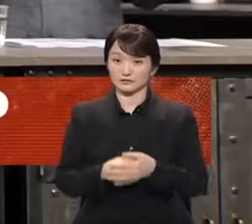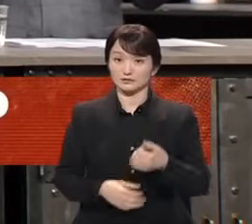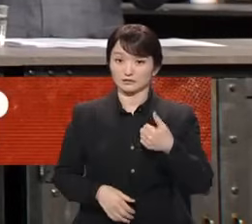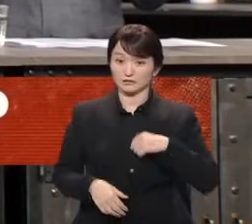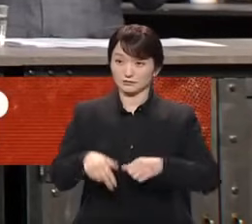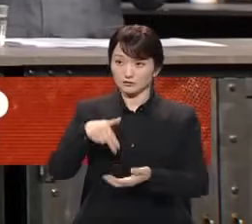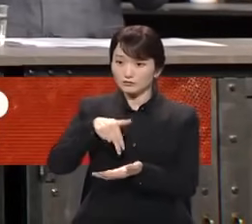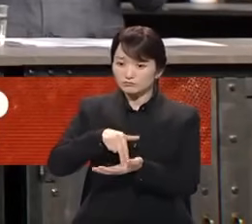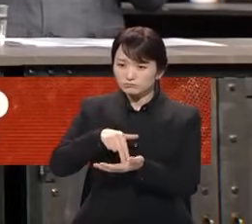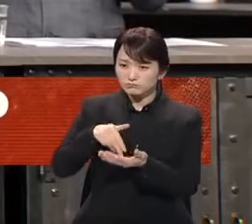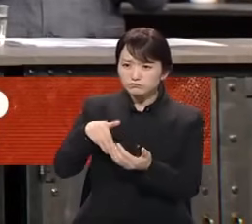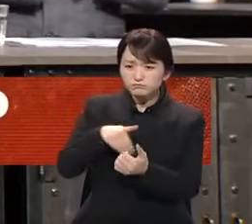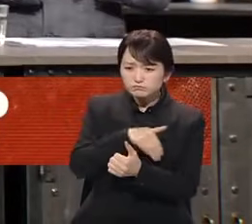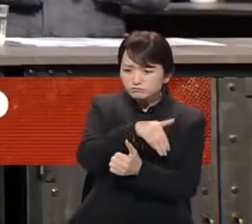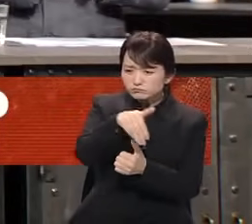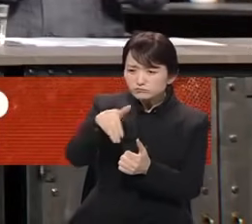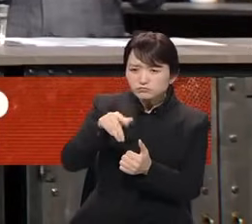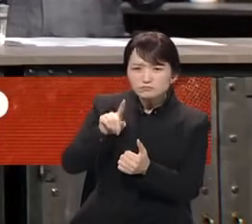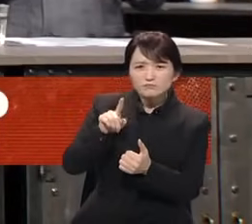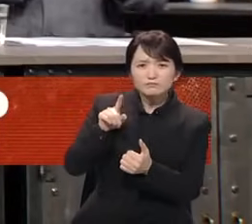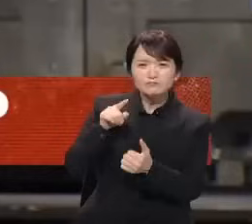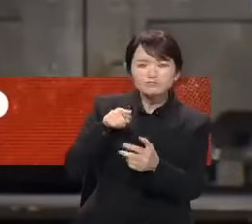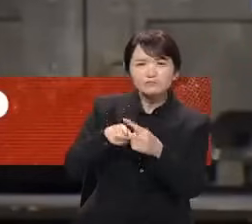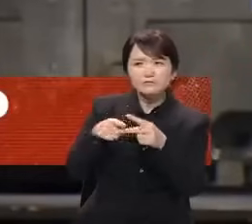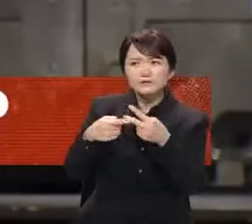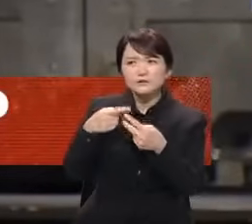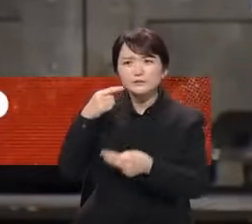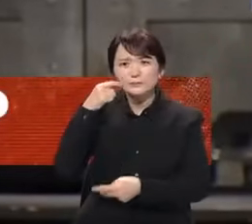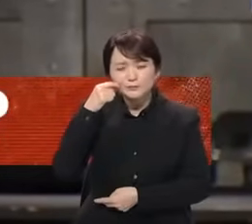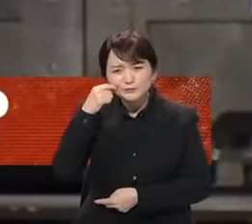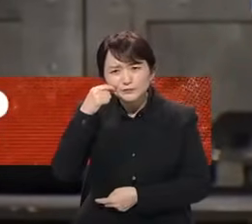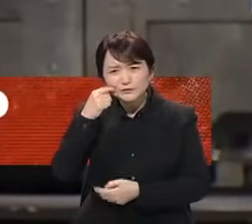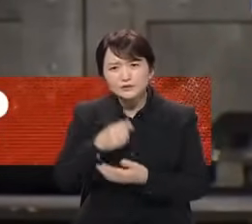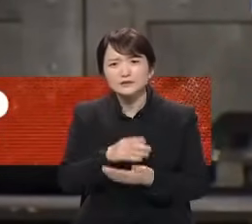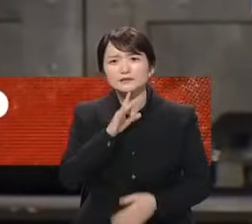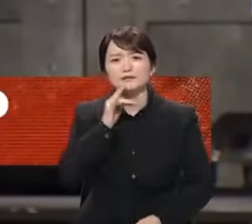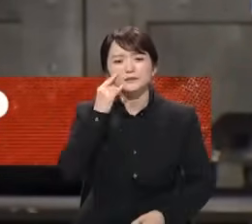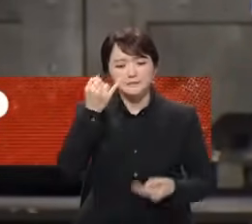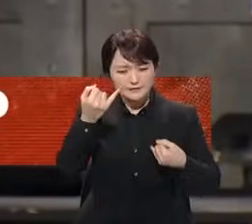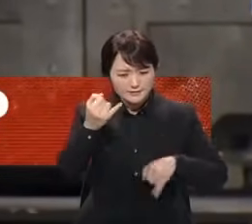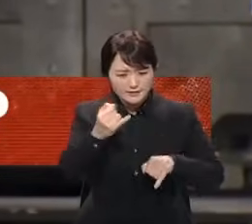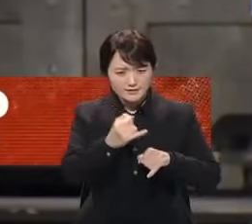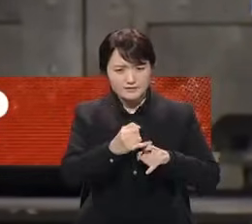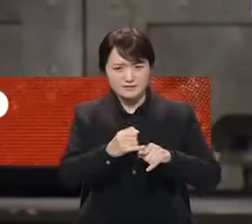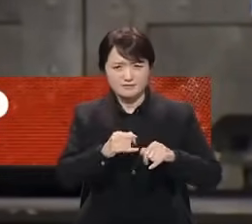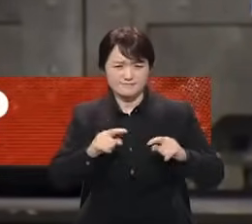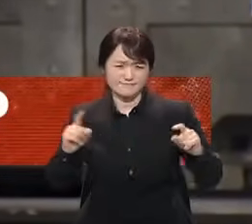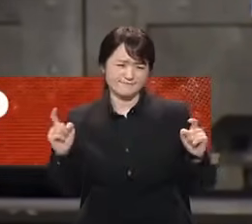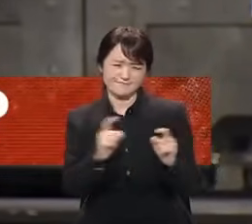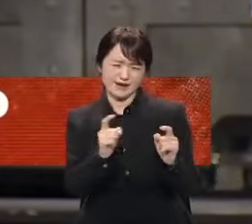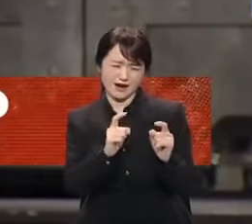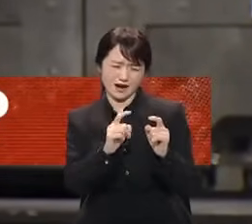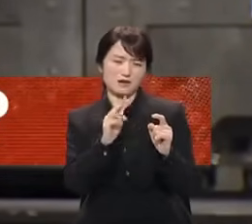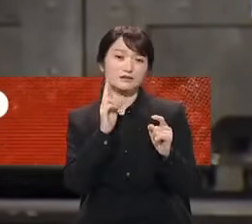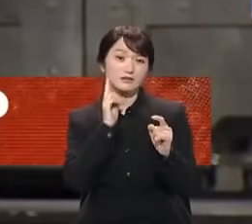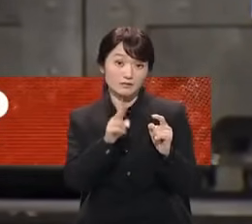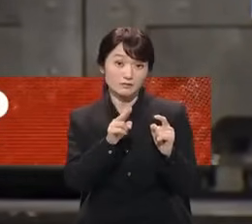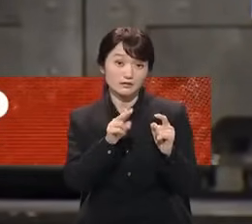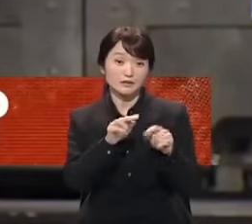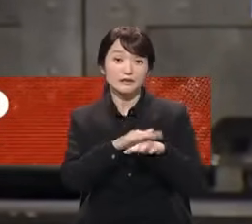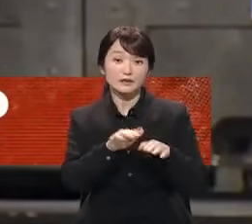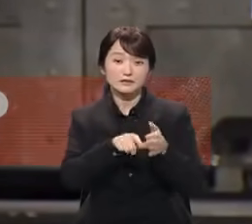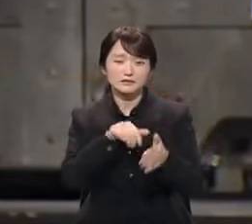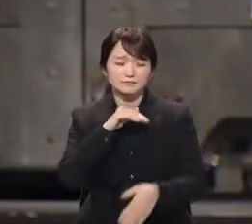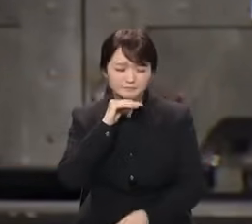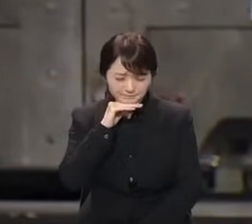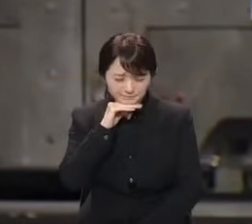도저히 이해할 수 없는 끈끈한 뭔가가 있더라고요. 그래서 굉장히 격렬하게 다투는 경우들도 있어요. 하지만 그게 또 풀어질 때는 시간이 필요할 때도 있다고